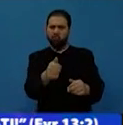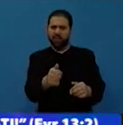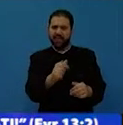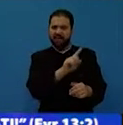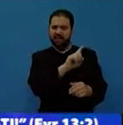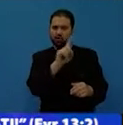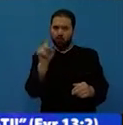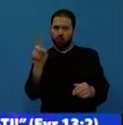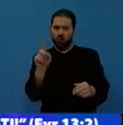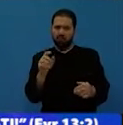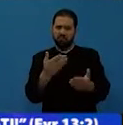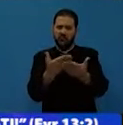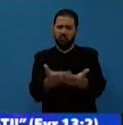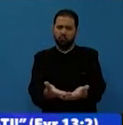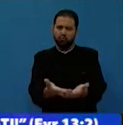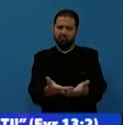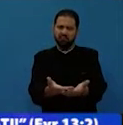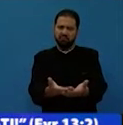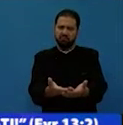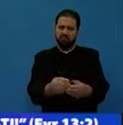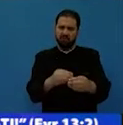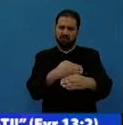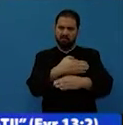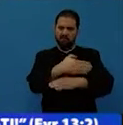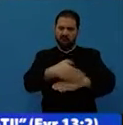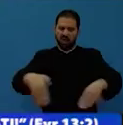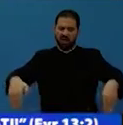a pus bariere